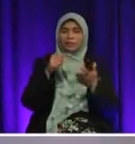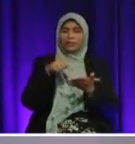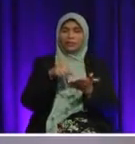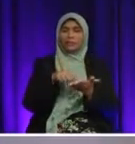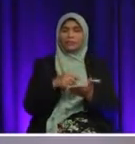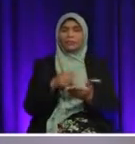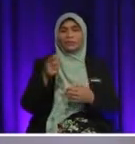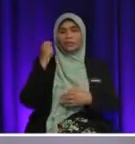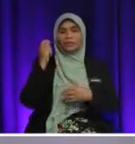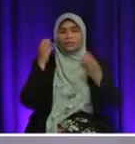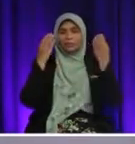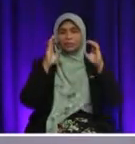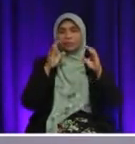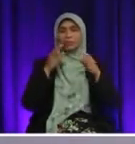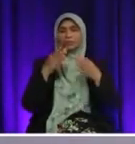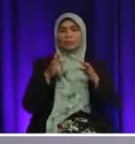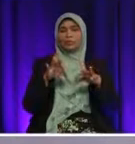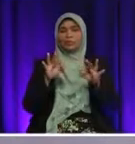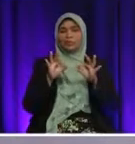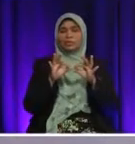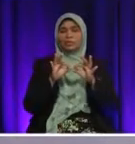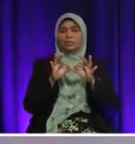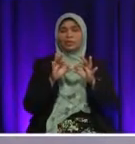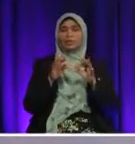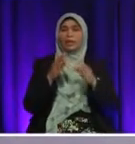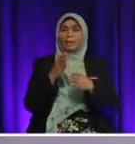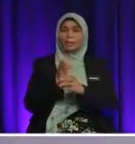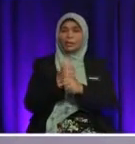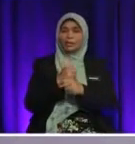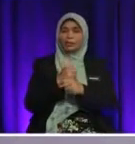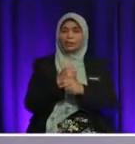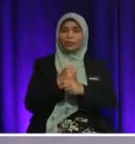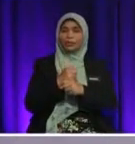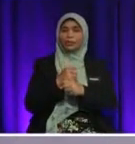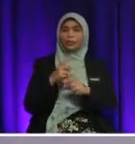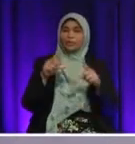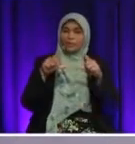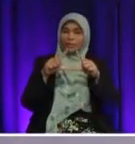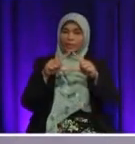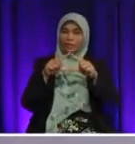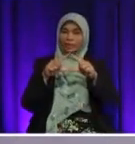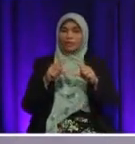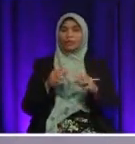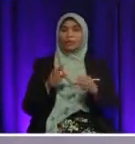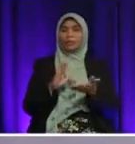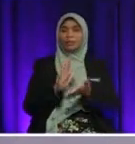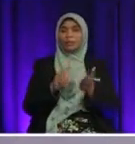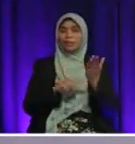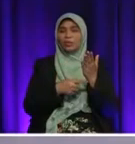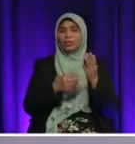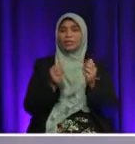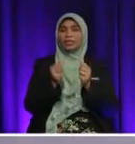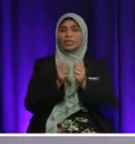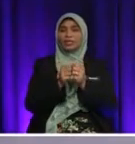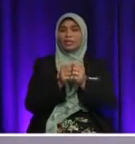cikgu dah ceritakan binaan plot ini dia bentuk segi tiga. Okey, dia bermula dengan apa tadi? Dia bermula